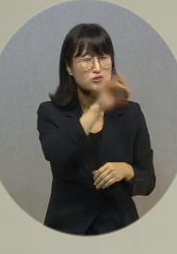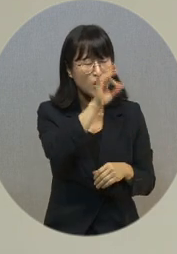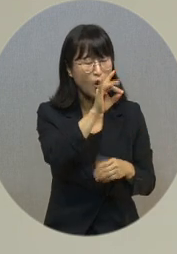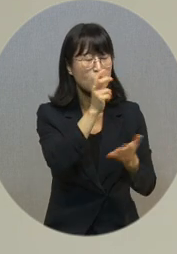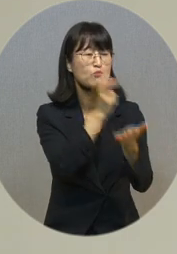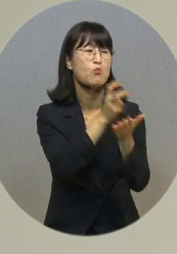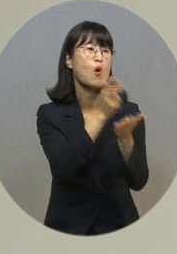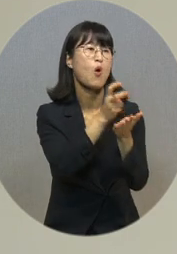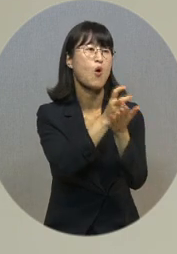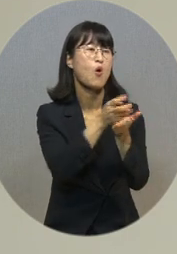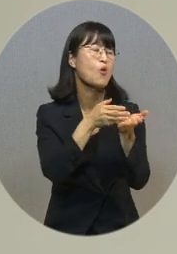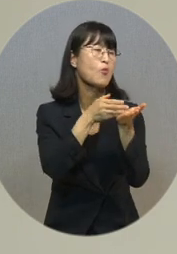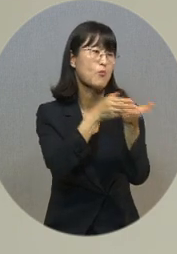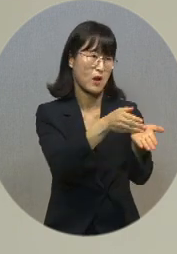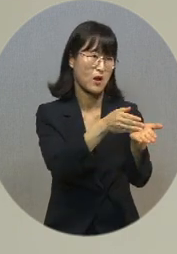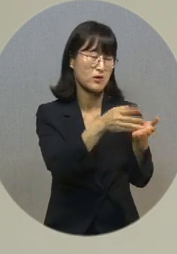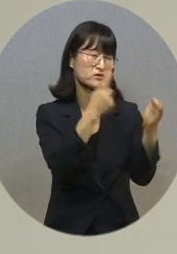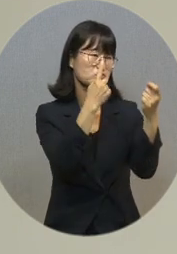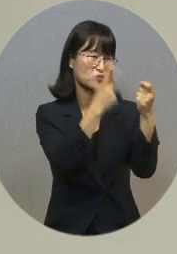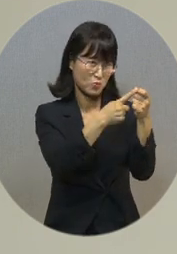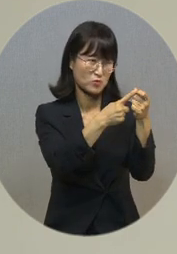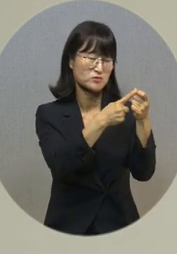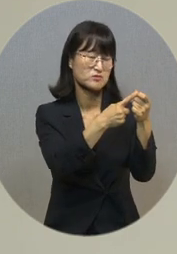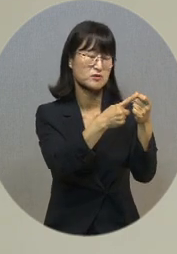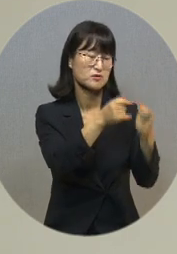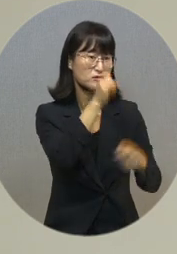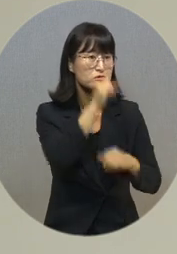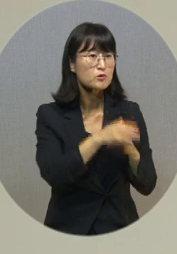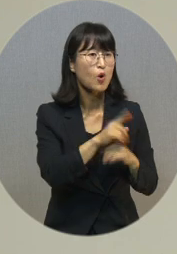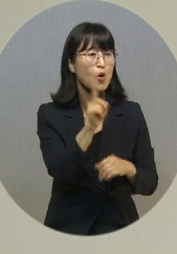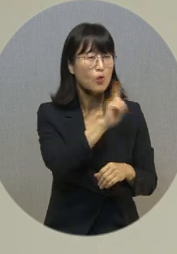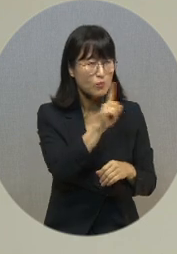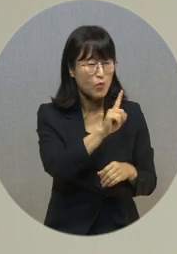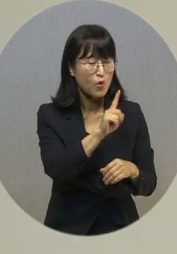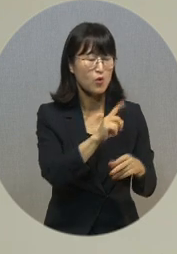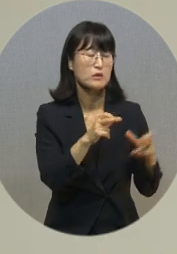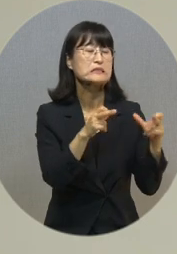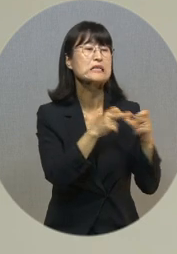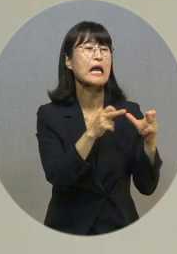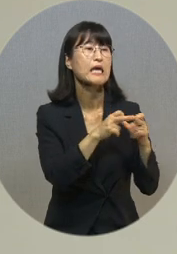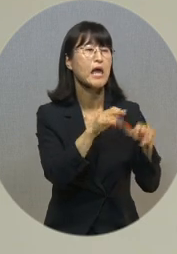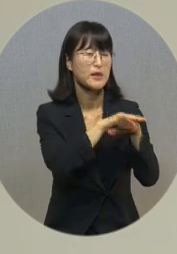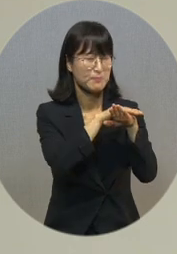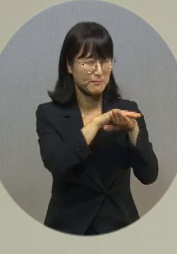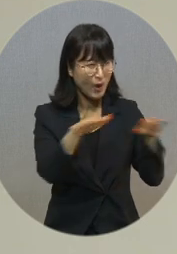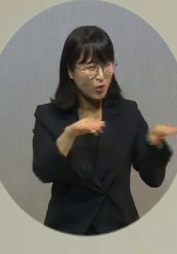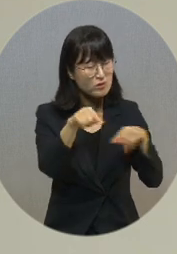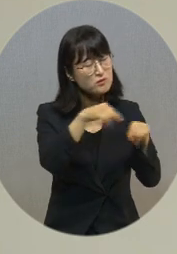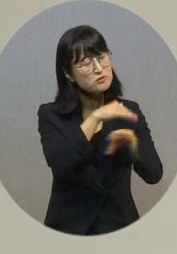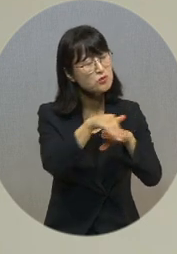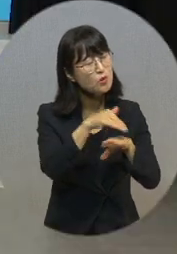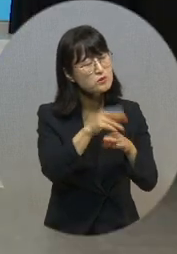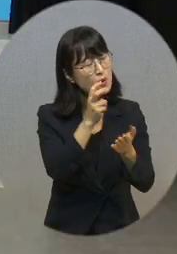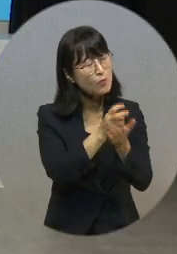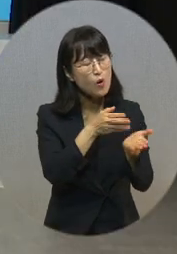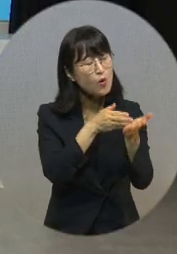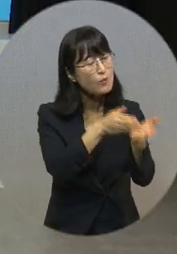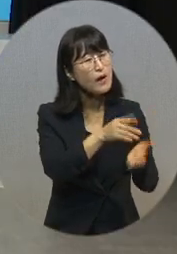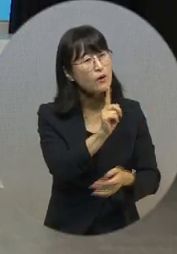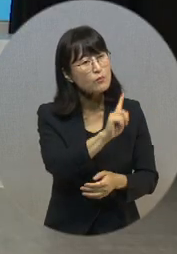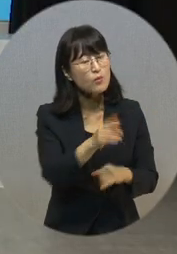법안을 발의하셨더라고요. 이게 장애인 평등 정책 법안인데 어떤 겁니까?